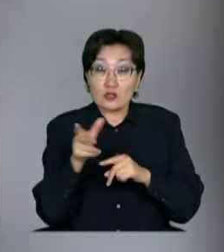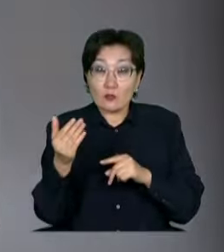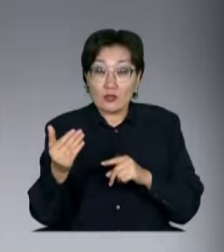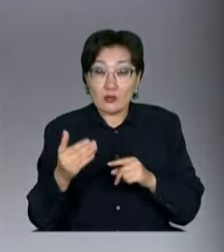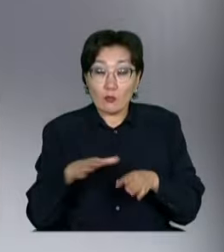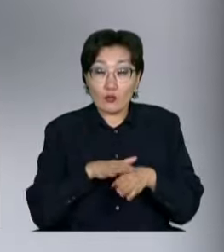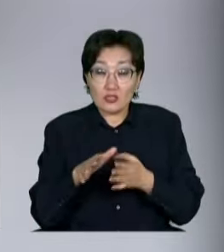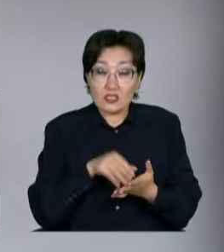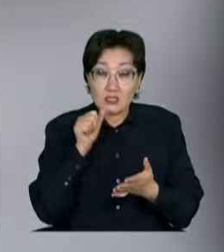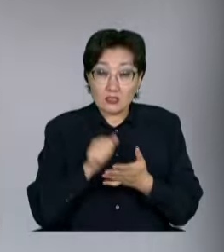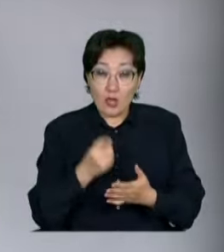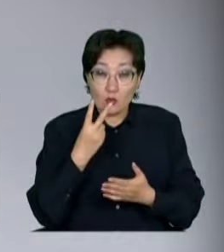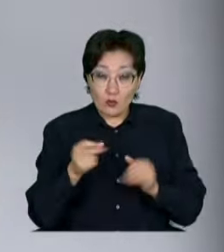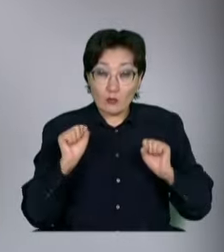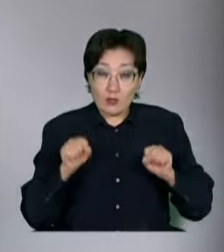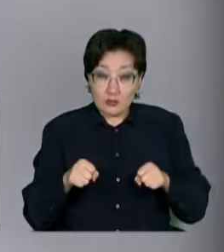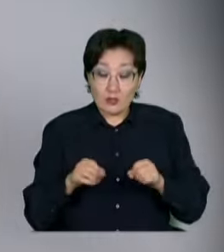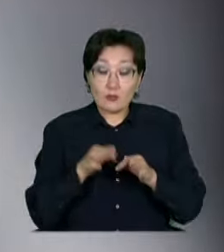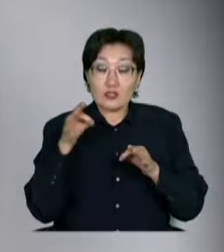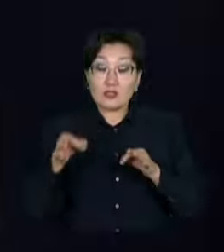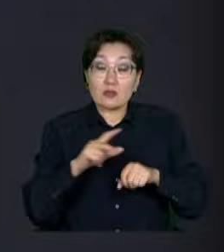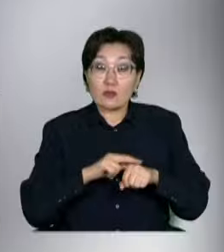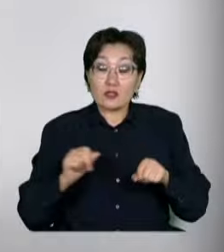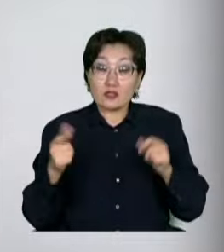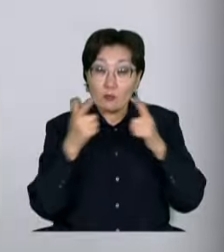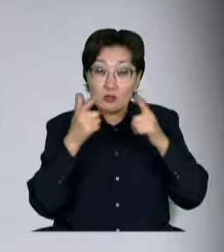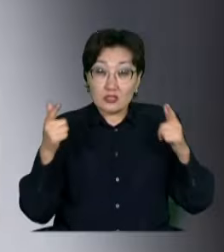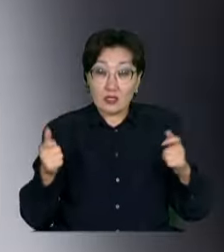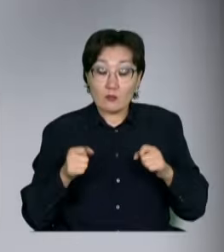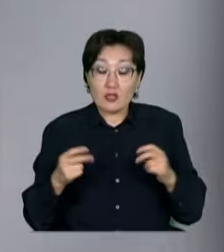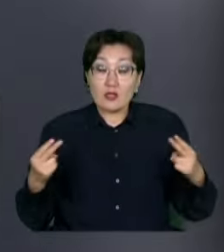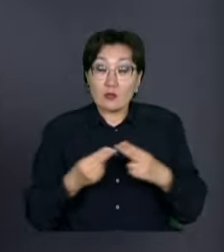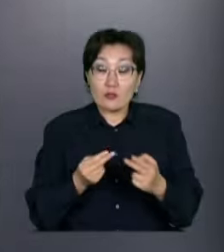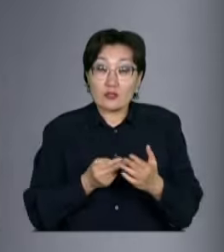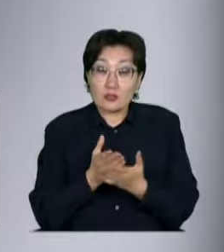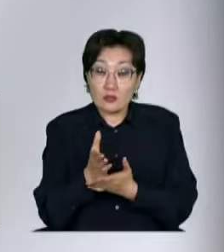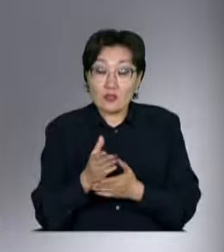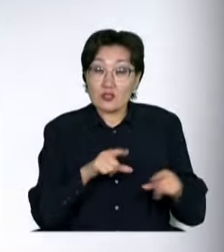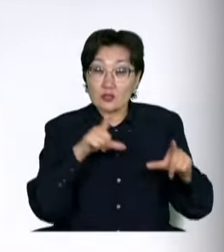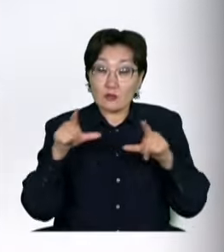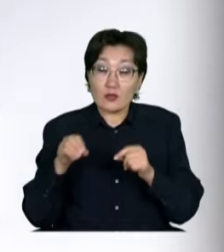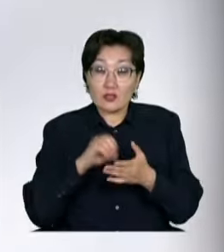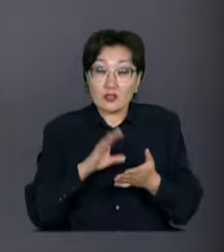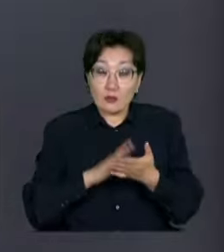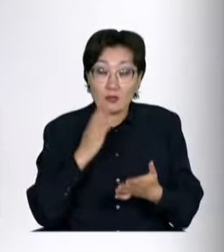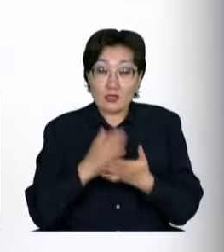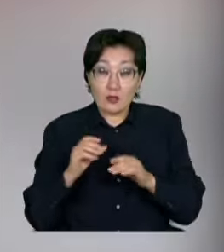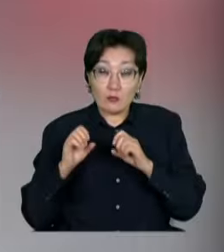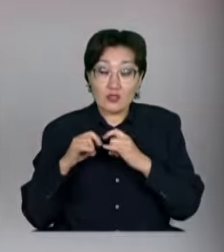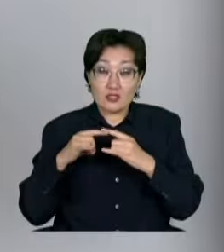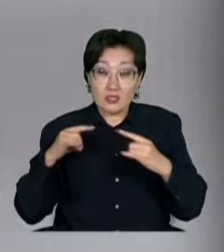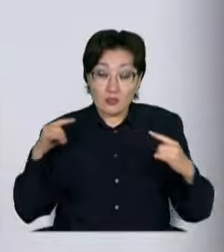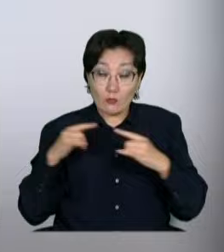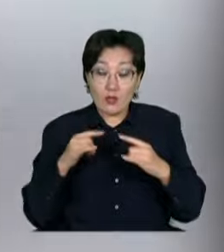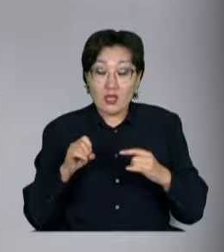сау тамтығы қалмағаны көрінеді. Ал облыстық полиция мәліметінше Астана бағытына жол тартқан тіркемесі бар КамАЗ